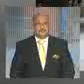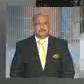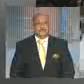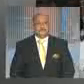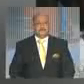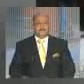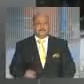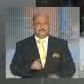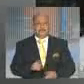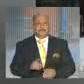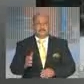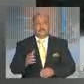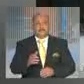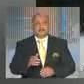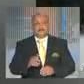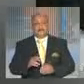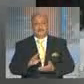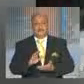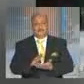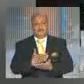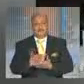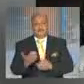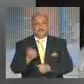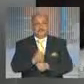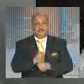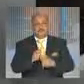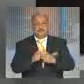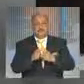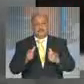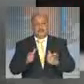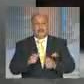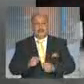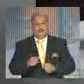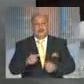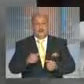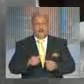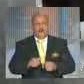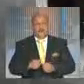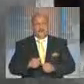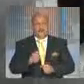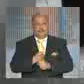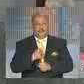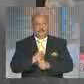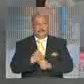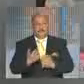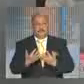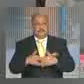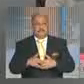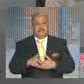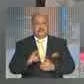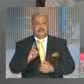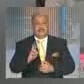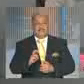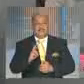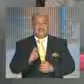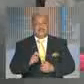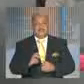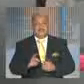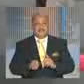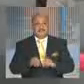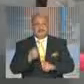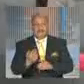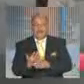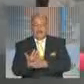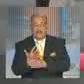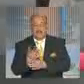يتطلب تخطيط مسبق بالتنسيق مع بعض هيكل الدولة ومع الخواص. صدر البرة أكثر شيء هو